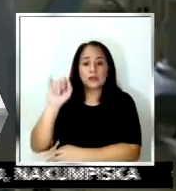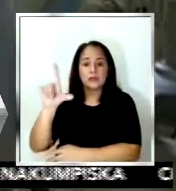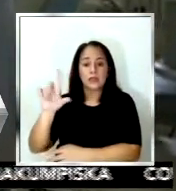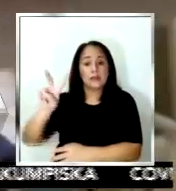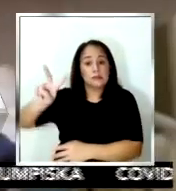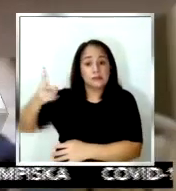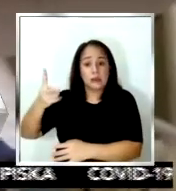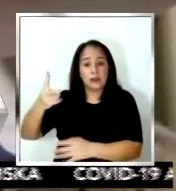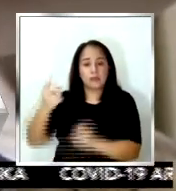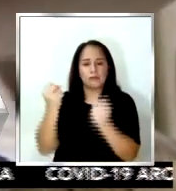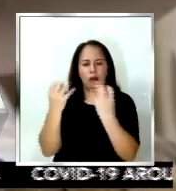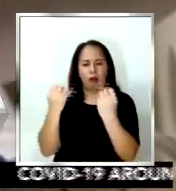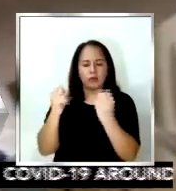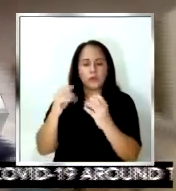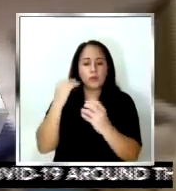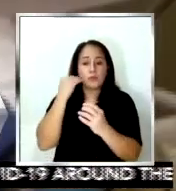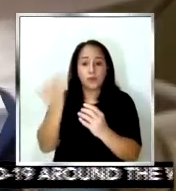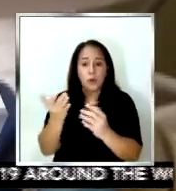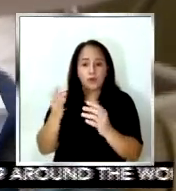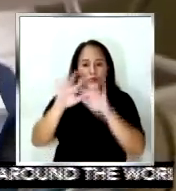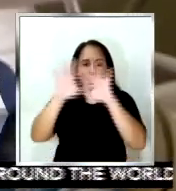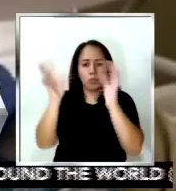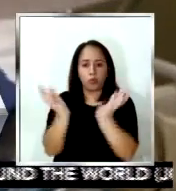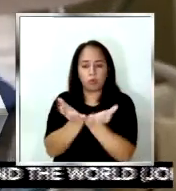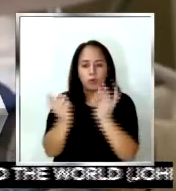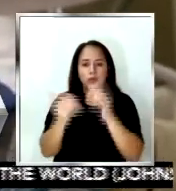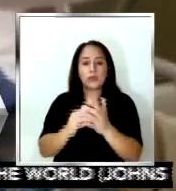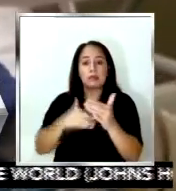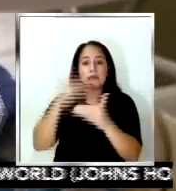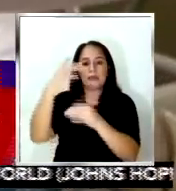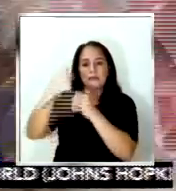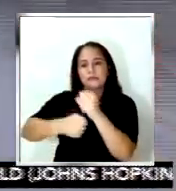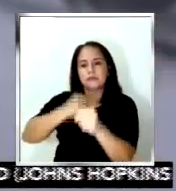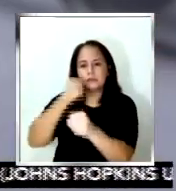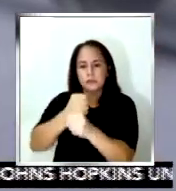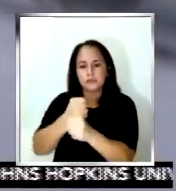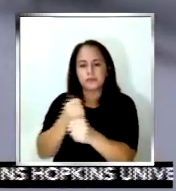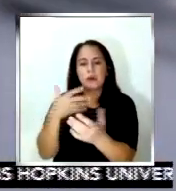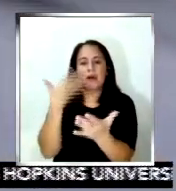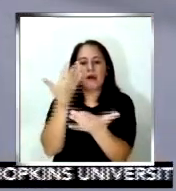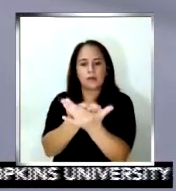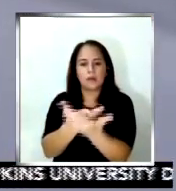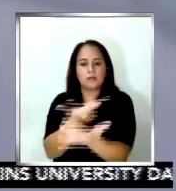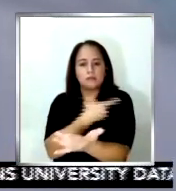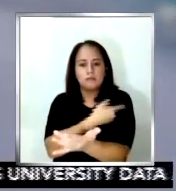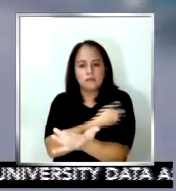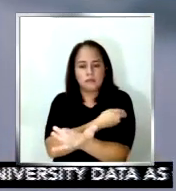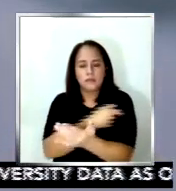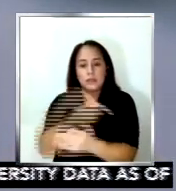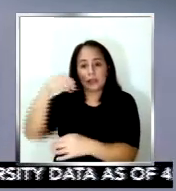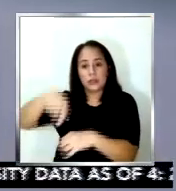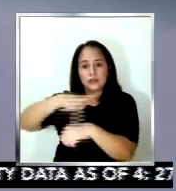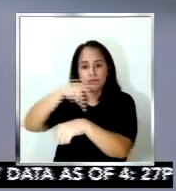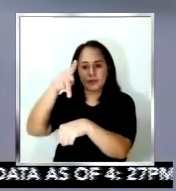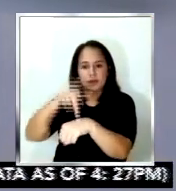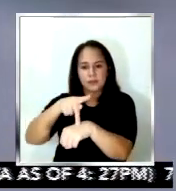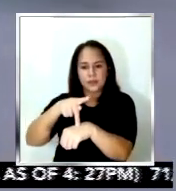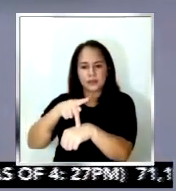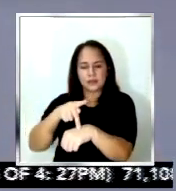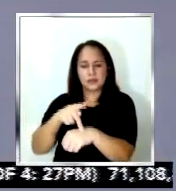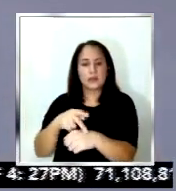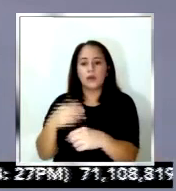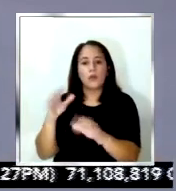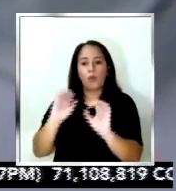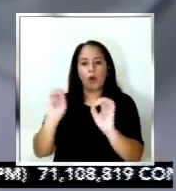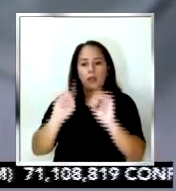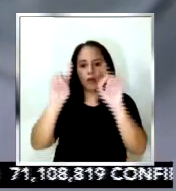sa mundo, inaasahang sa susunod na taon pa darating ang bakuna. Dito sa Pilipinas, hindi magsasagawa ng clinical trial